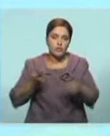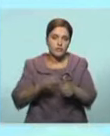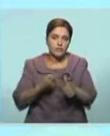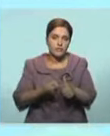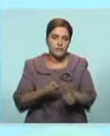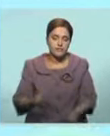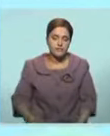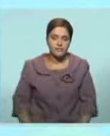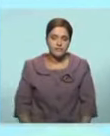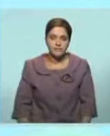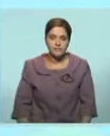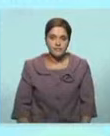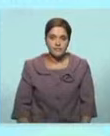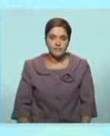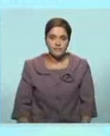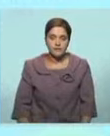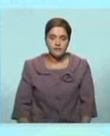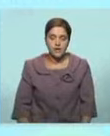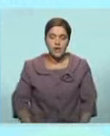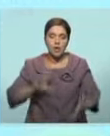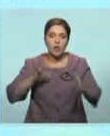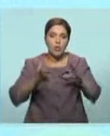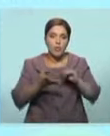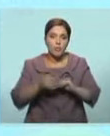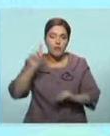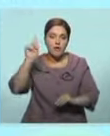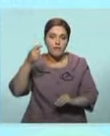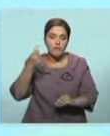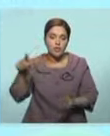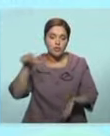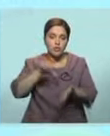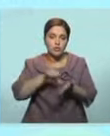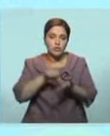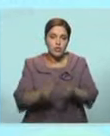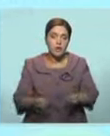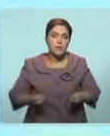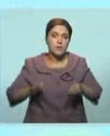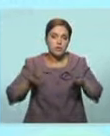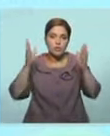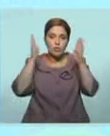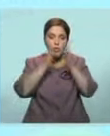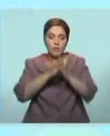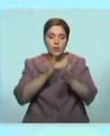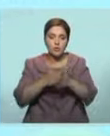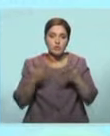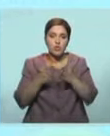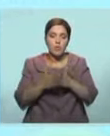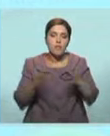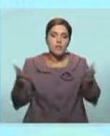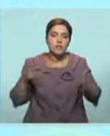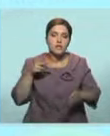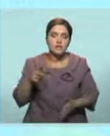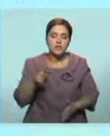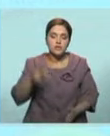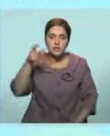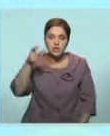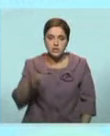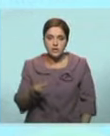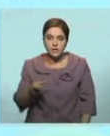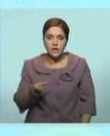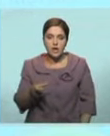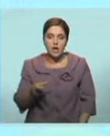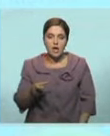По оценкам экспертов, общее количество боевиков из Центральной Азии на Ближнем Востоке превышает уже 2000 человек.